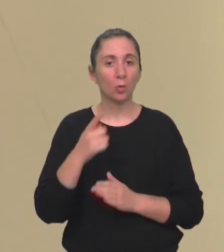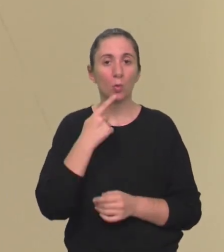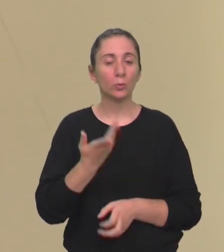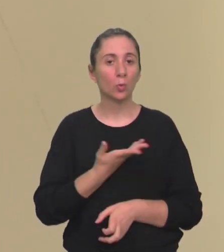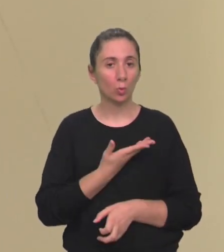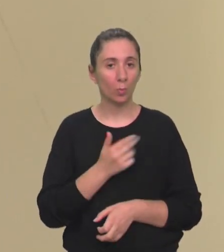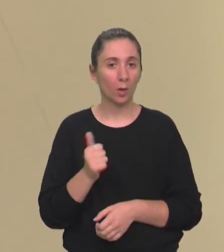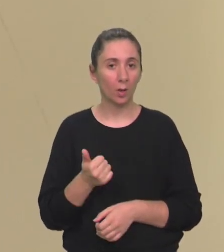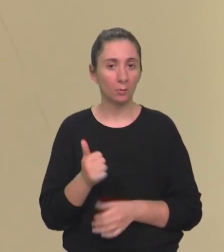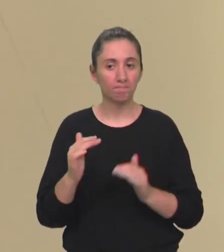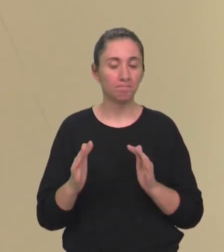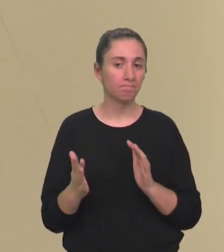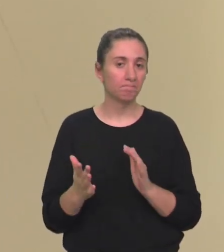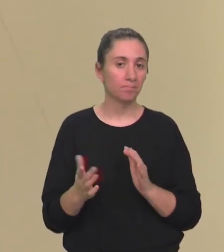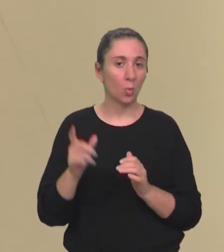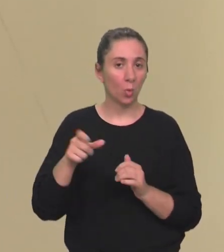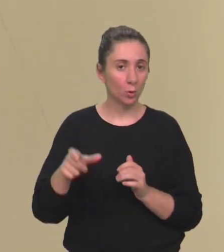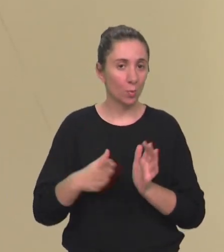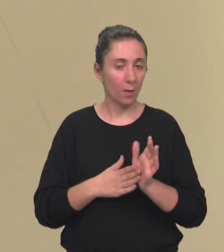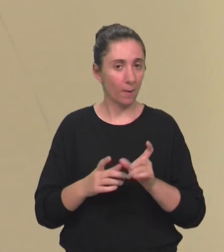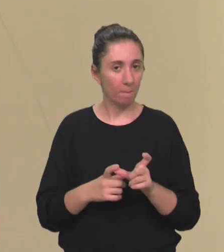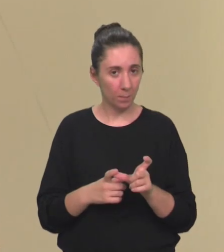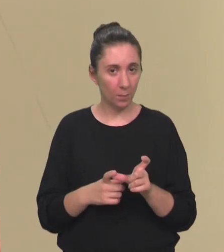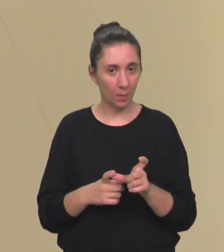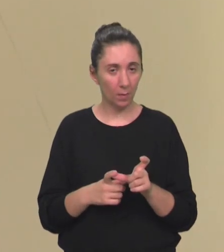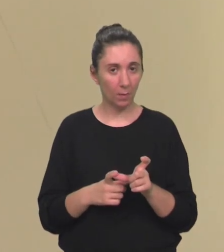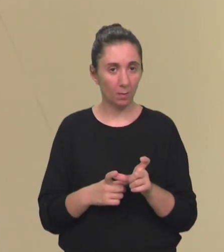koje smo dobili su između ostalog da osobe s multiplom sklerozom